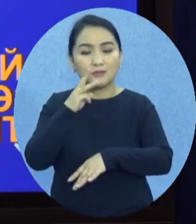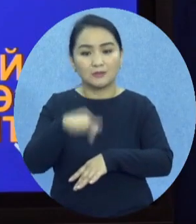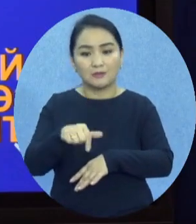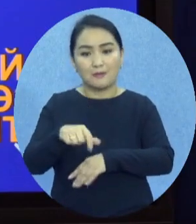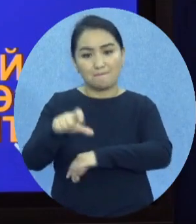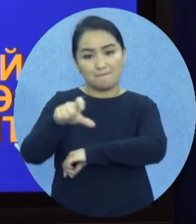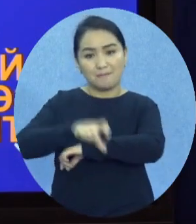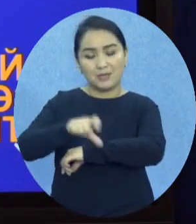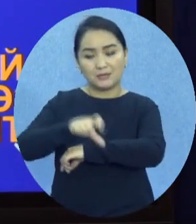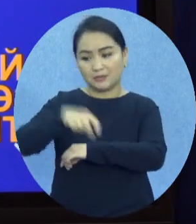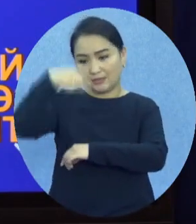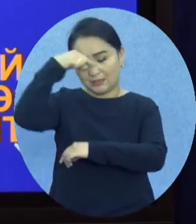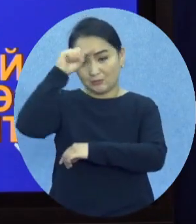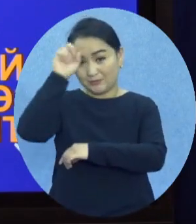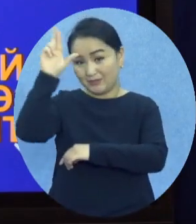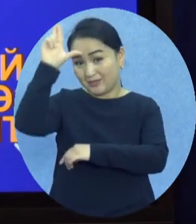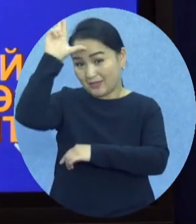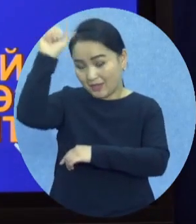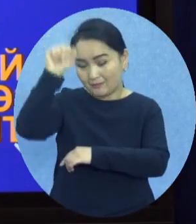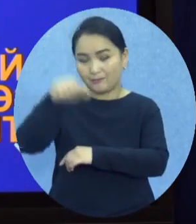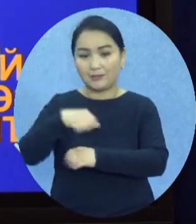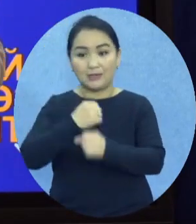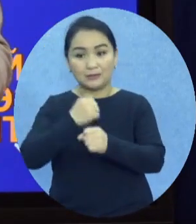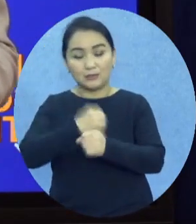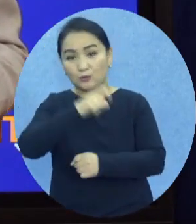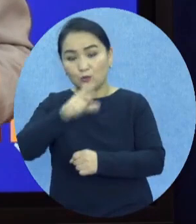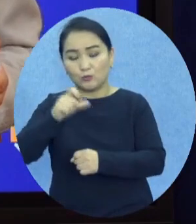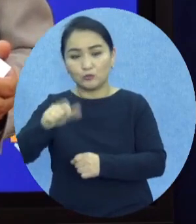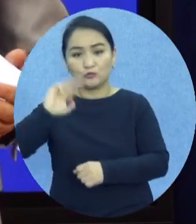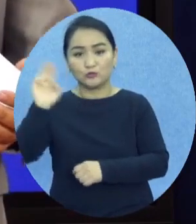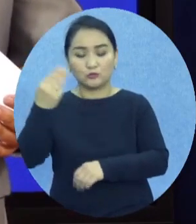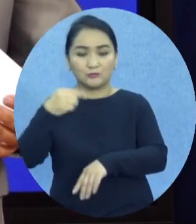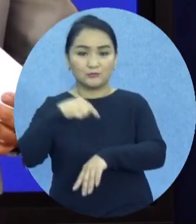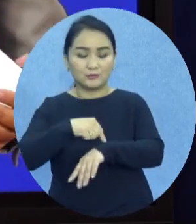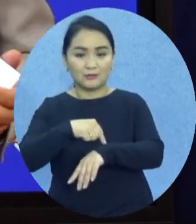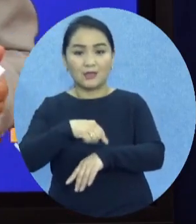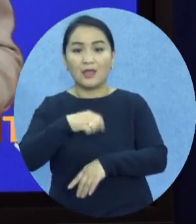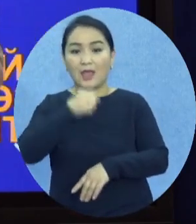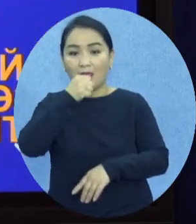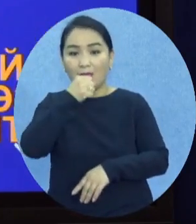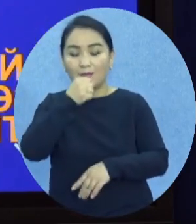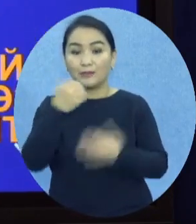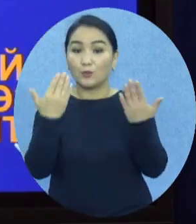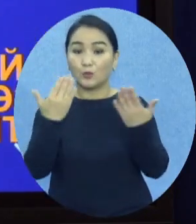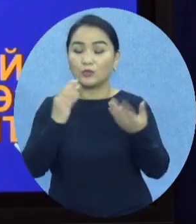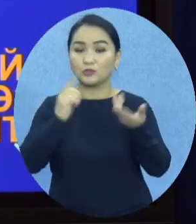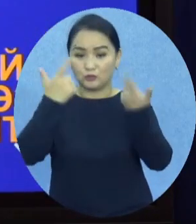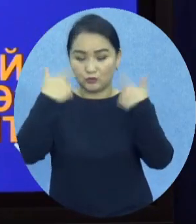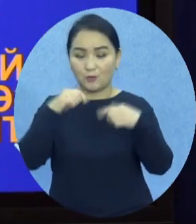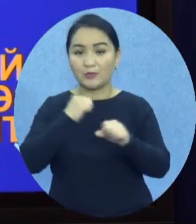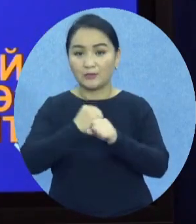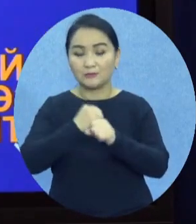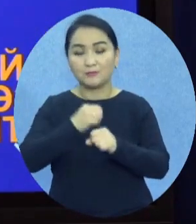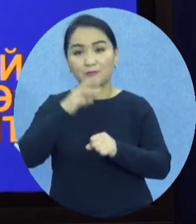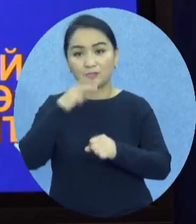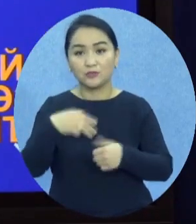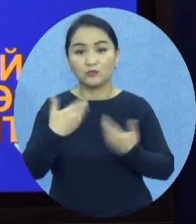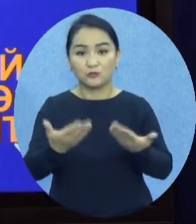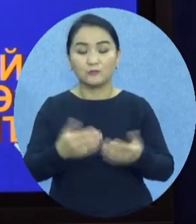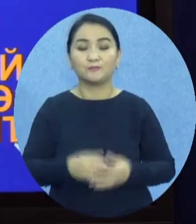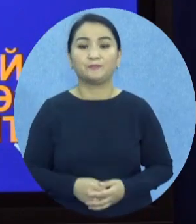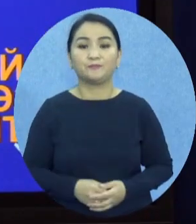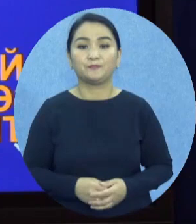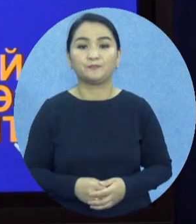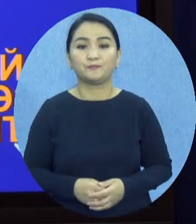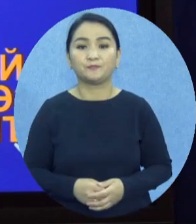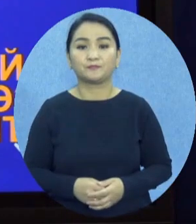бол тодорхой цагуудад хэвлийн баг хурл зохион байгуулалт бол олон нийтэдээ бол мэдээлэх энэ зохион байгуулалтыг хийнэ. За тухайлбал маргааш 11 цагийн мэдээгээр